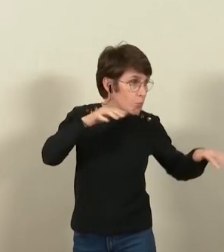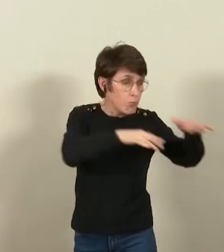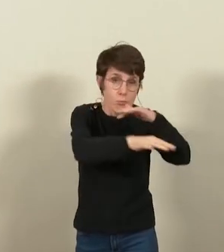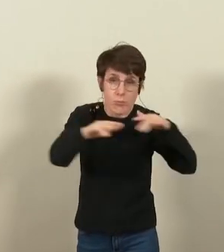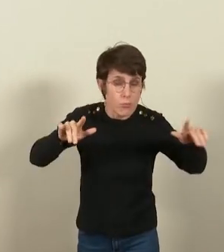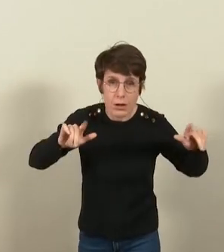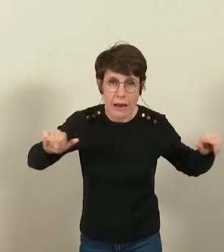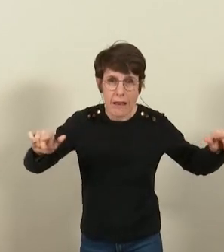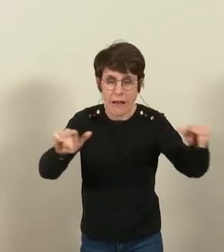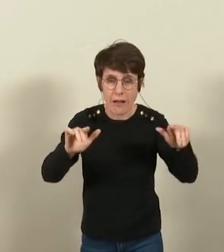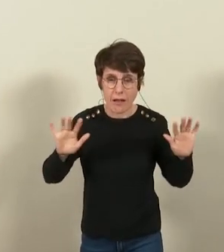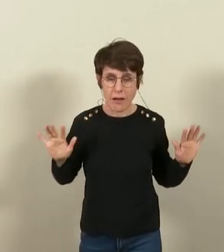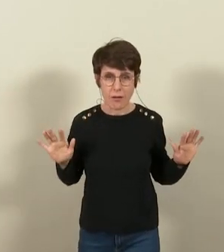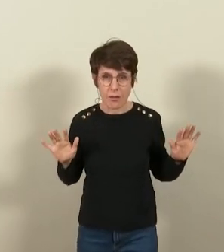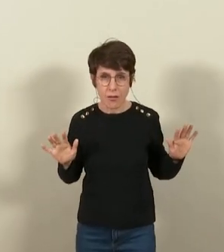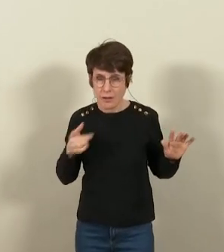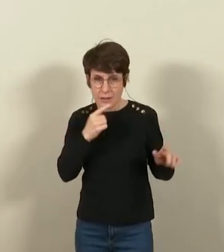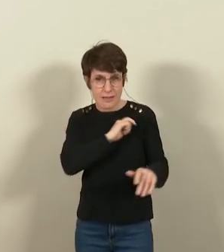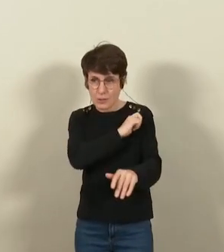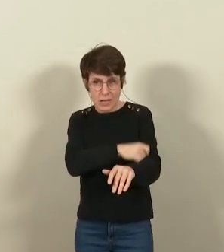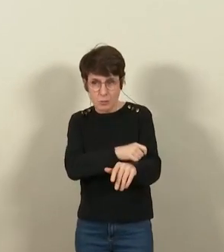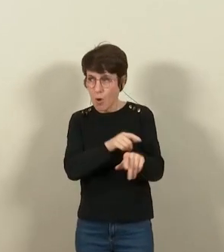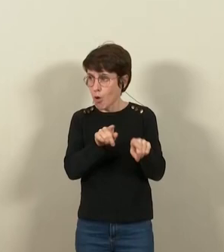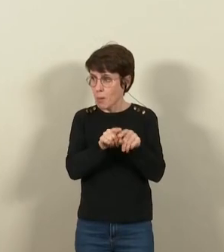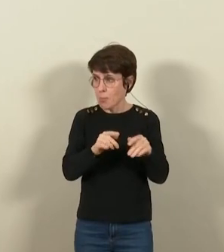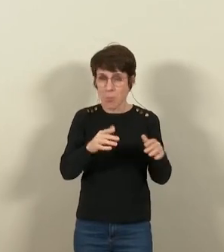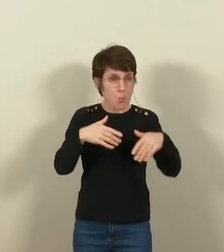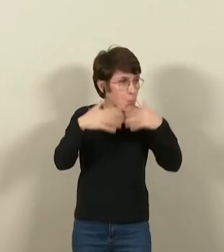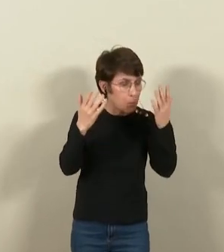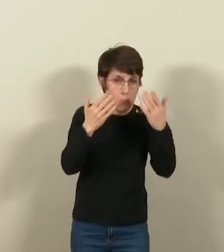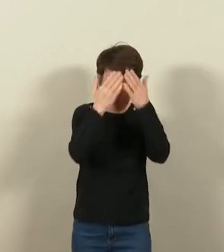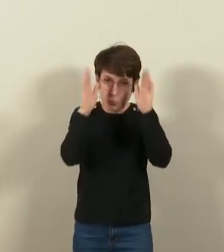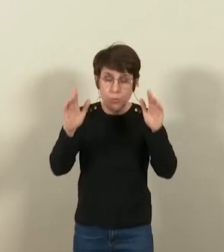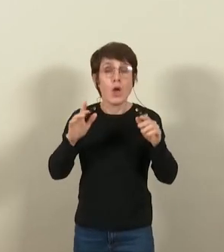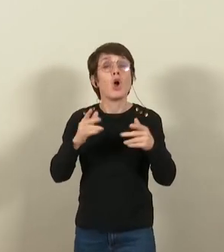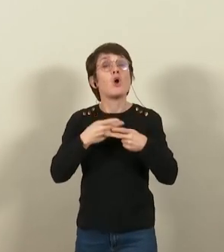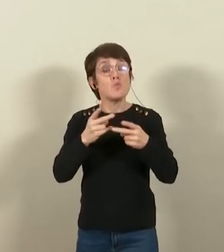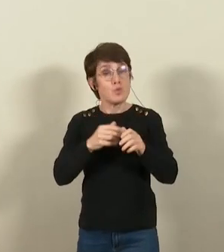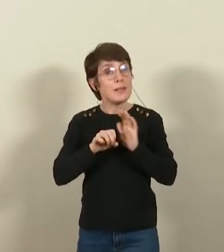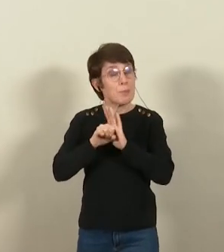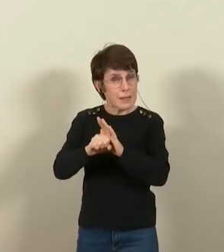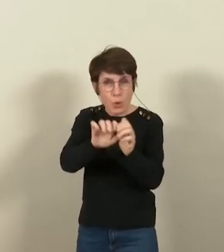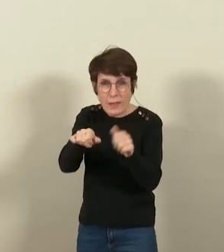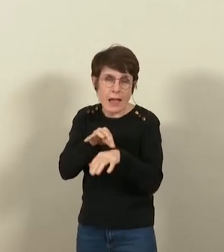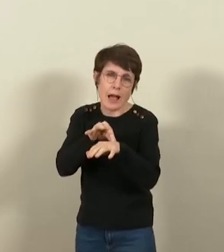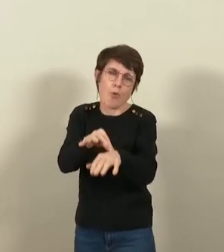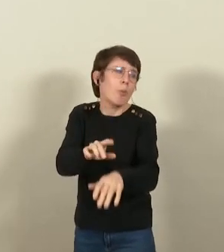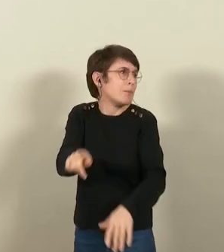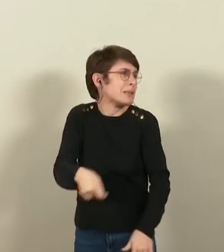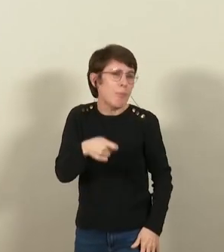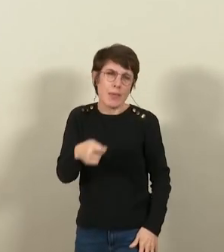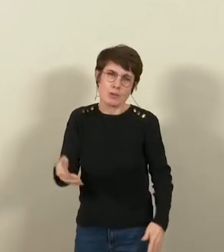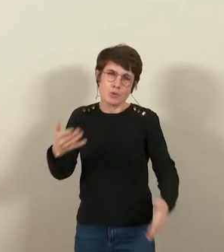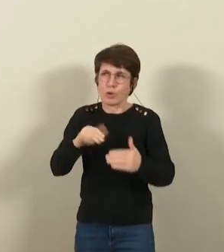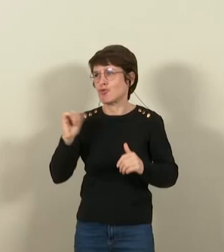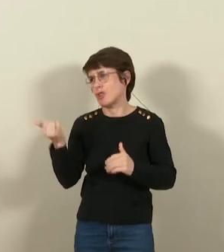ça c'est bon ce sport est comme d'autres sports d'ailleurs l'accompagnement des publics prioritaires mais bien entendu je veux dire ça ça se pratique je veux dire dans